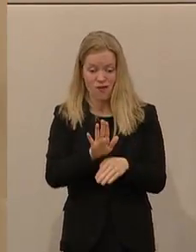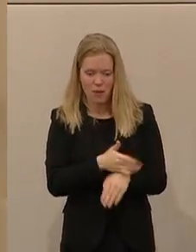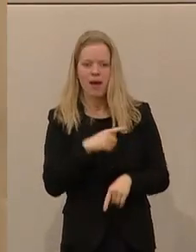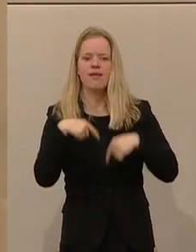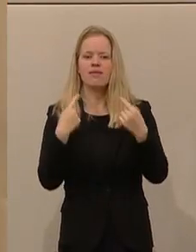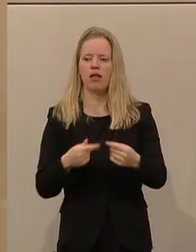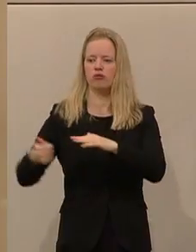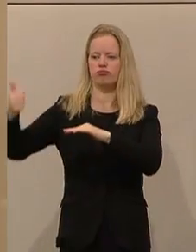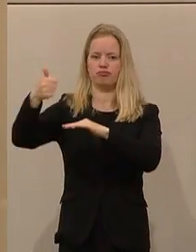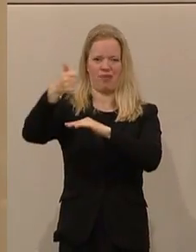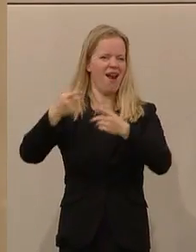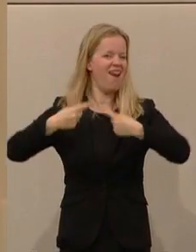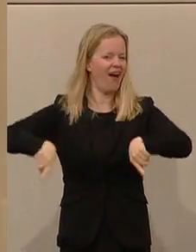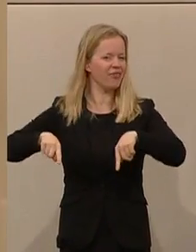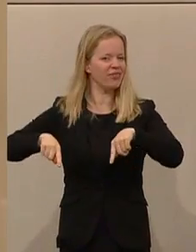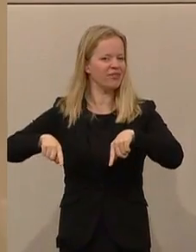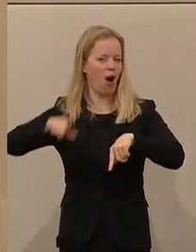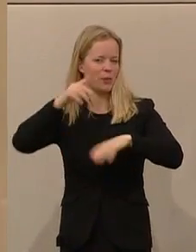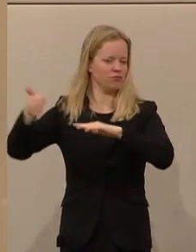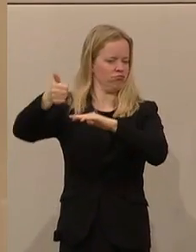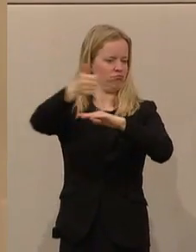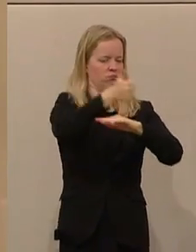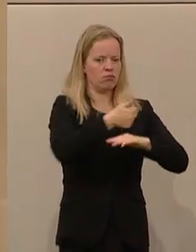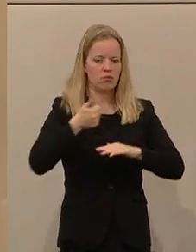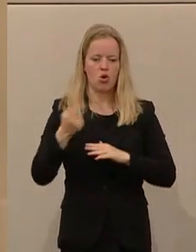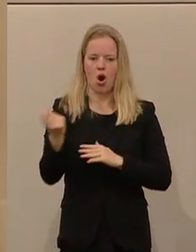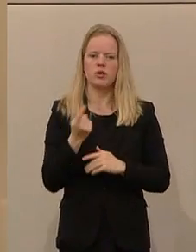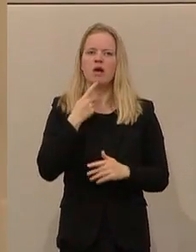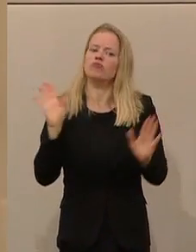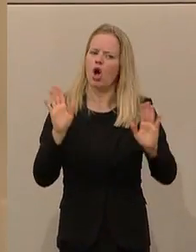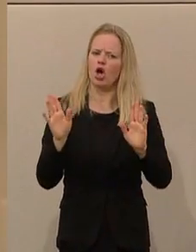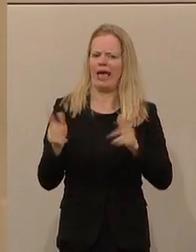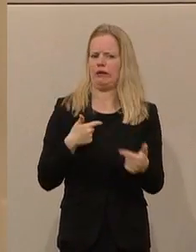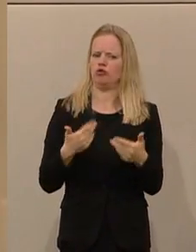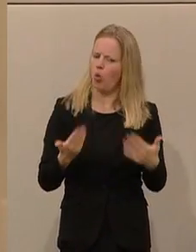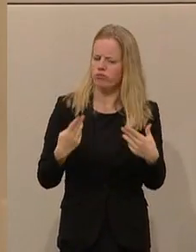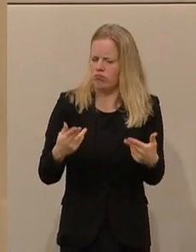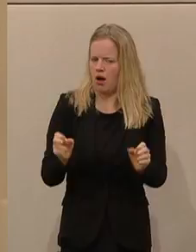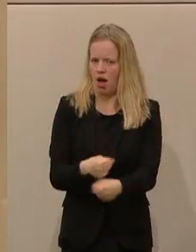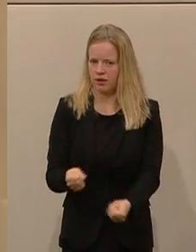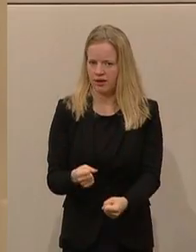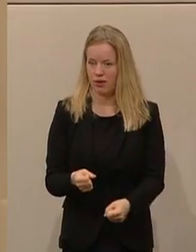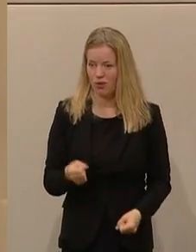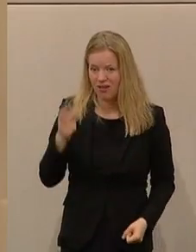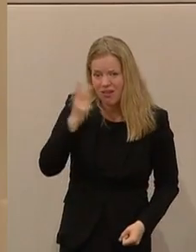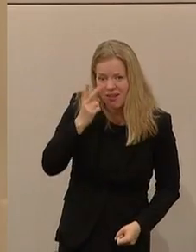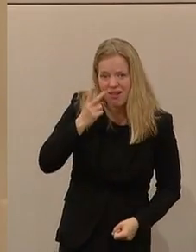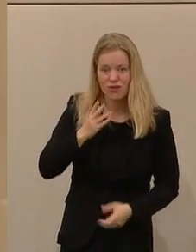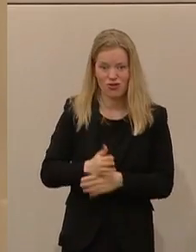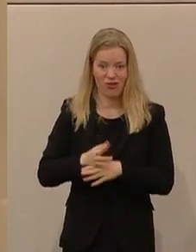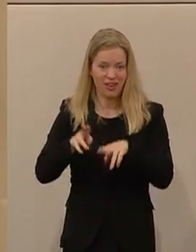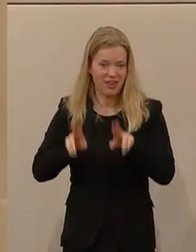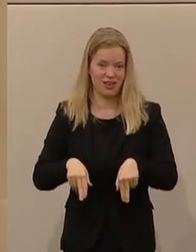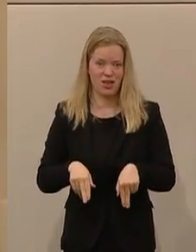so nicht mit uns. Und natürlich haben sie recht, es geht so nicht, dass man hier den Leuten die echten